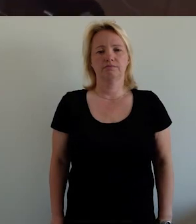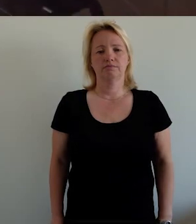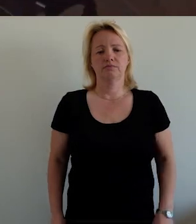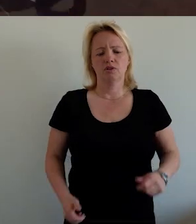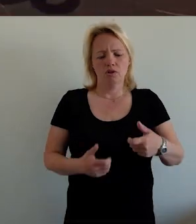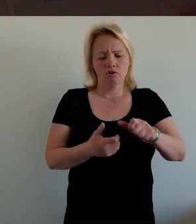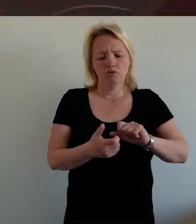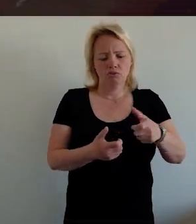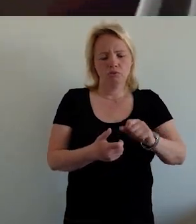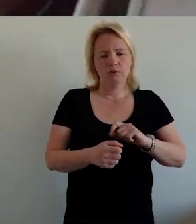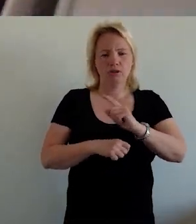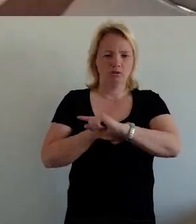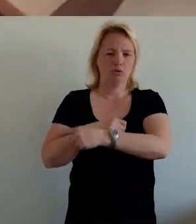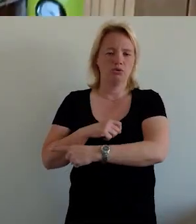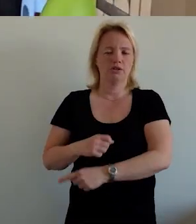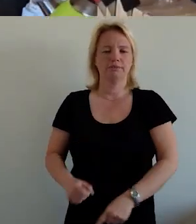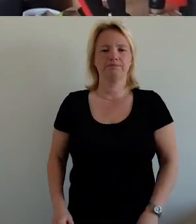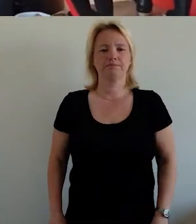Vyhodíme šlupky od řepy.